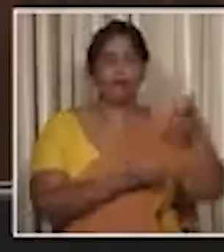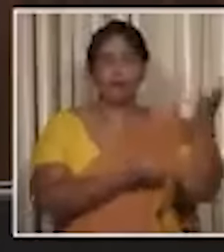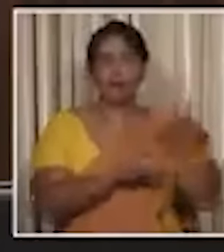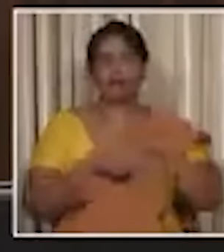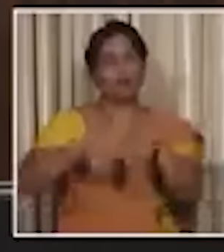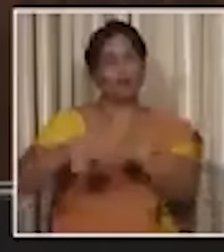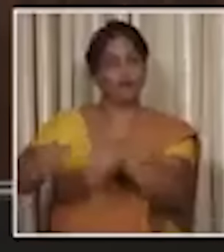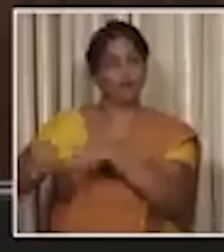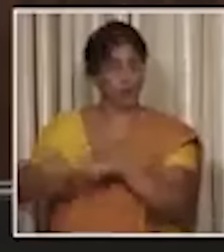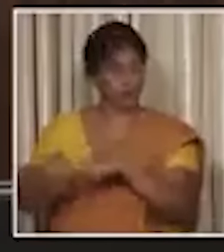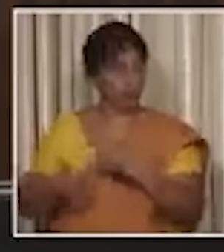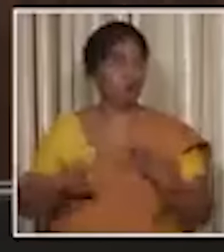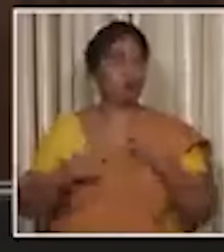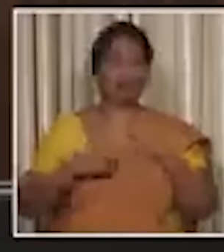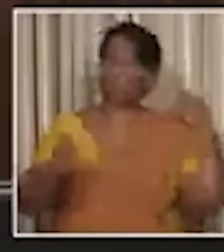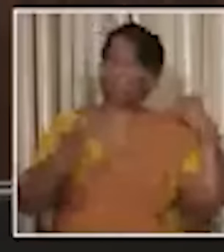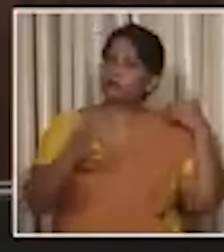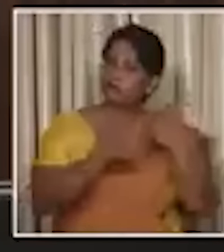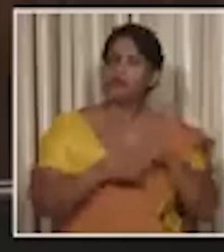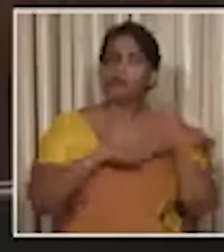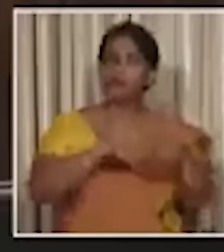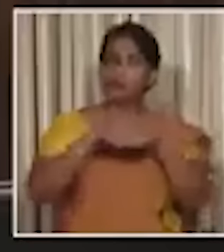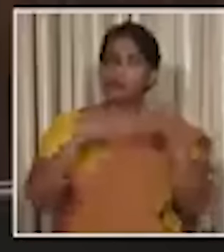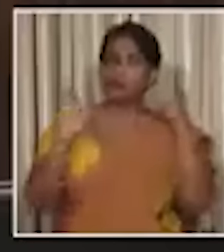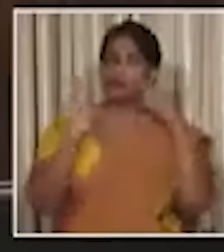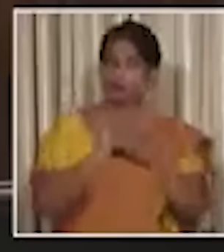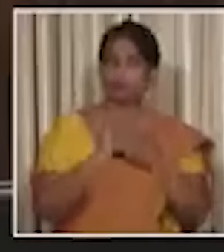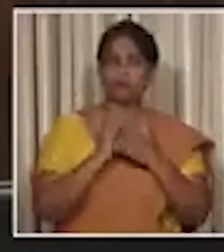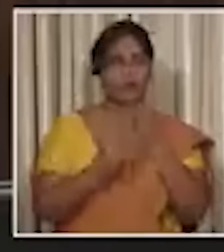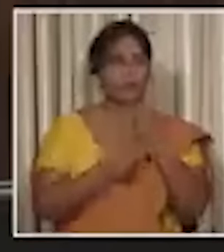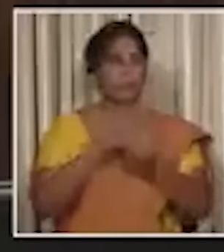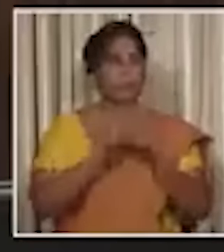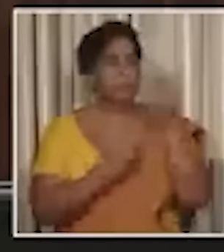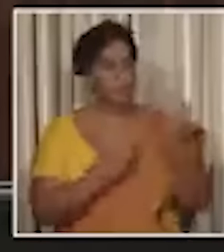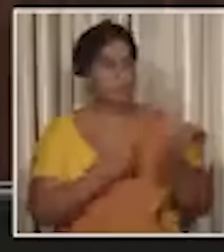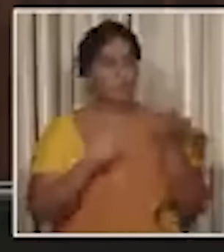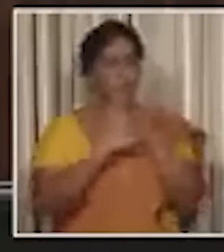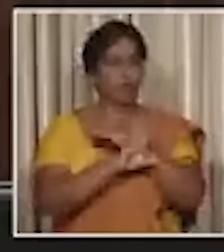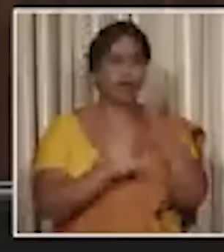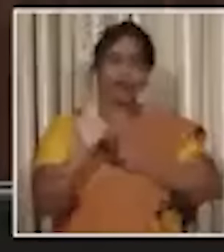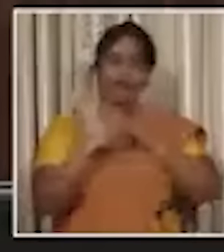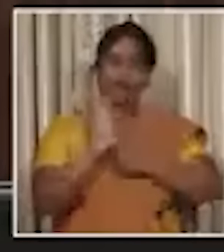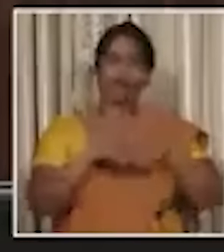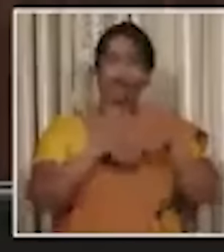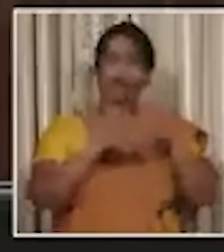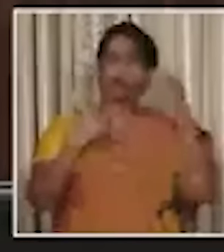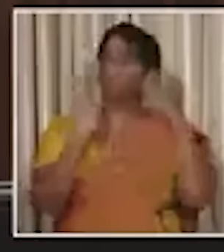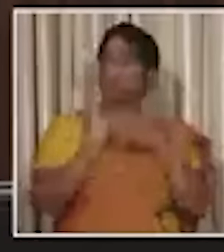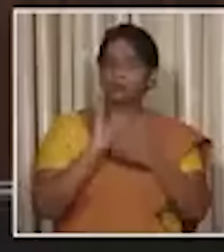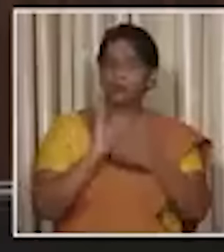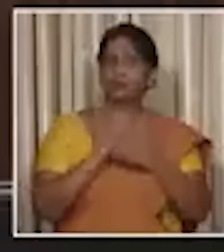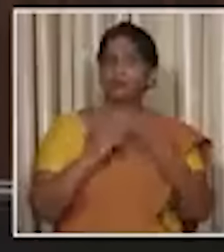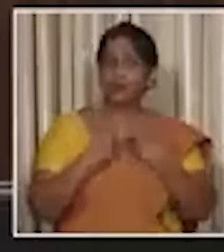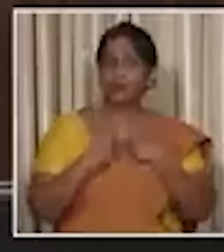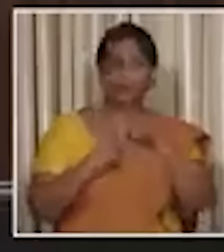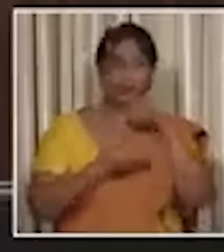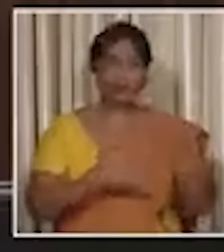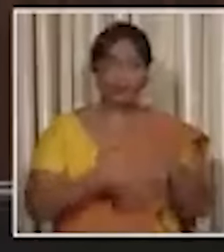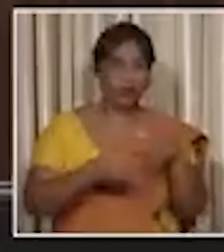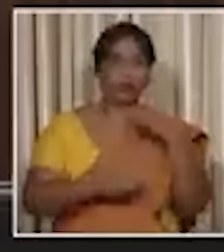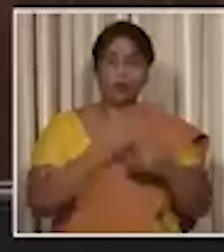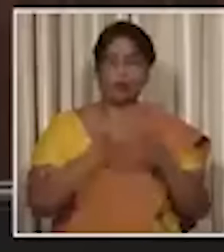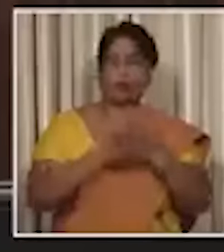நல்லெண்ணங்கள் நட்பண்புகளை கொண்ட சிறந்த செயற்பாடுகளை கொண்ட சிறந்த நடத்தைகளை கொண்ட